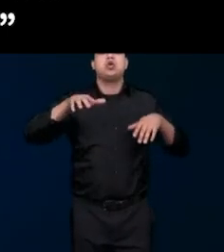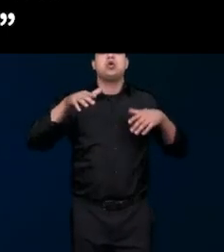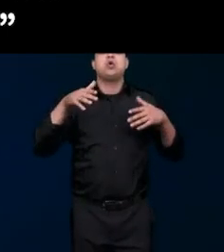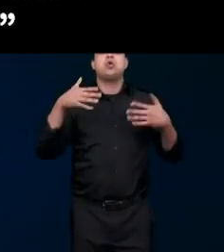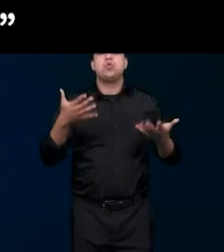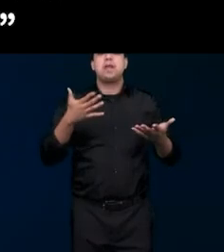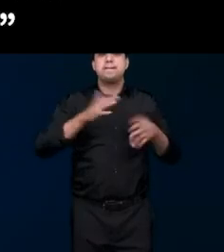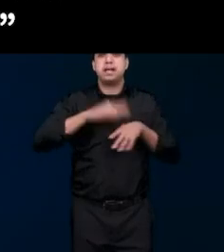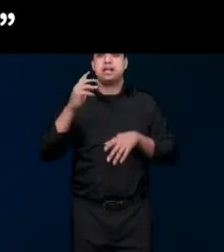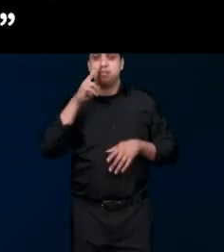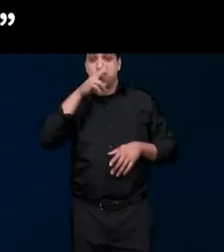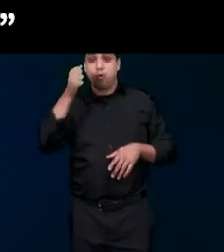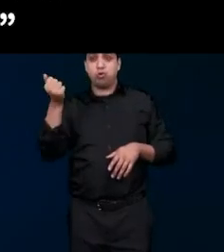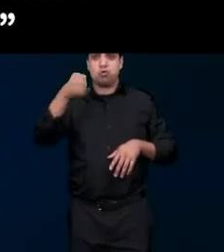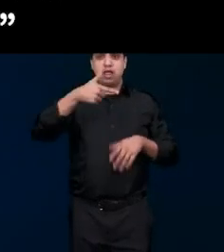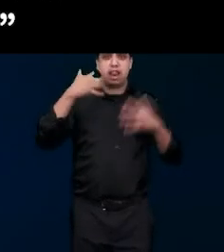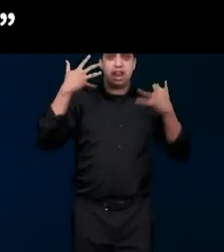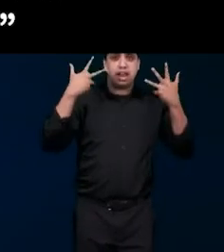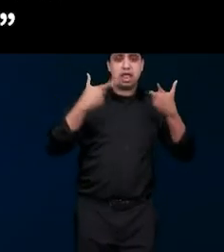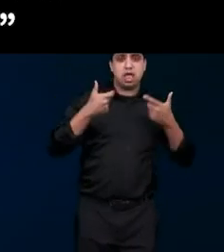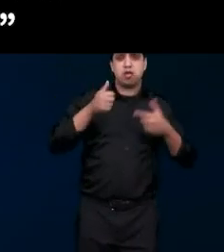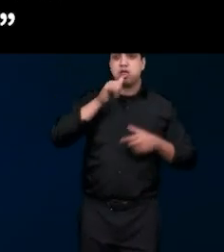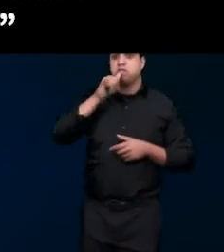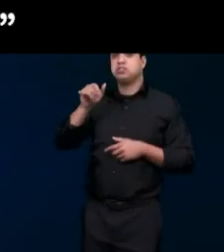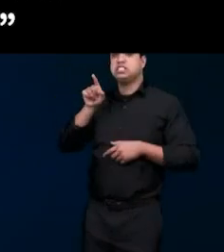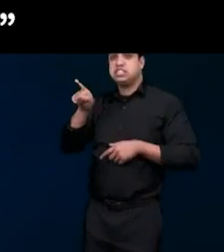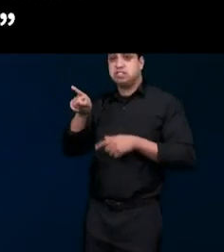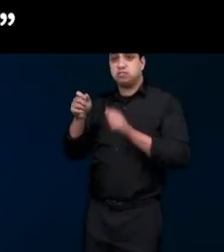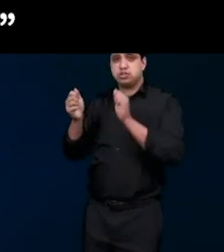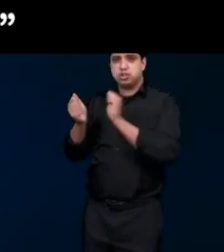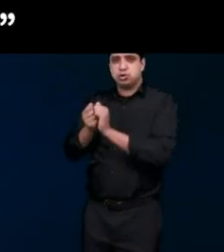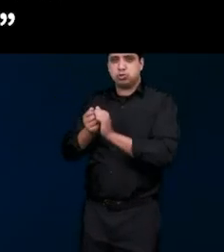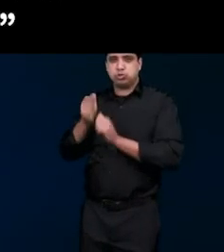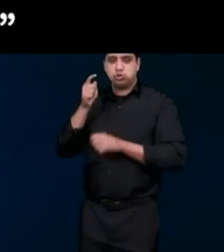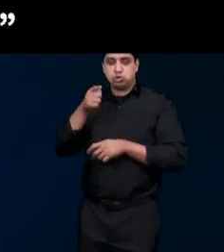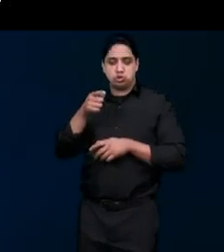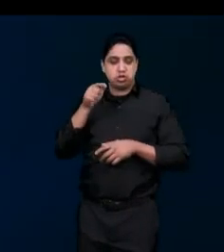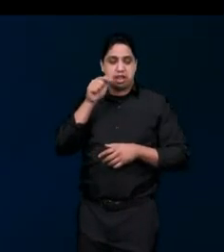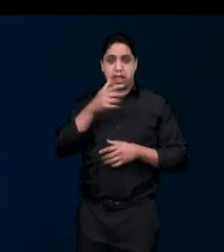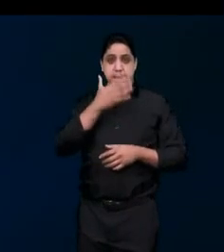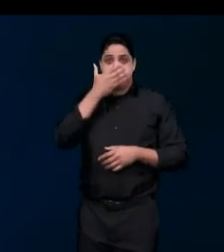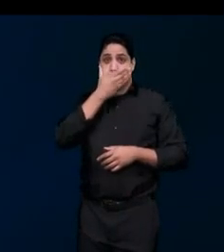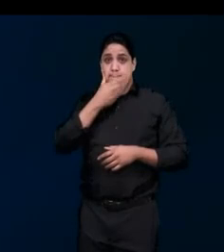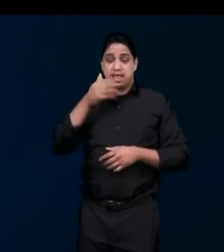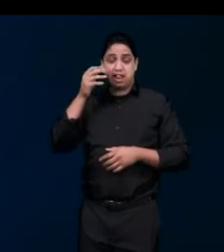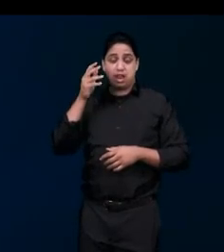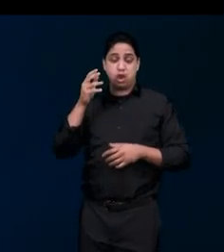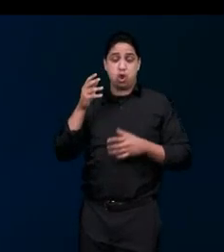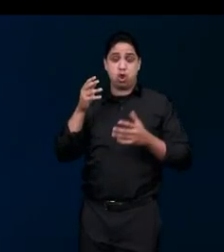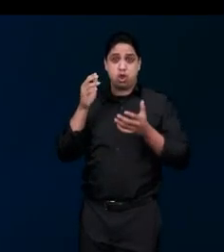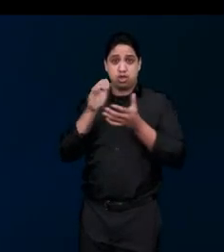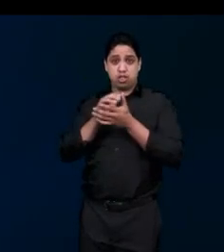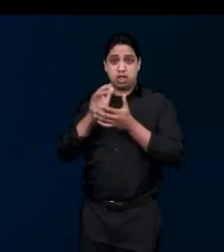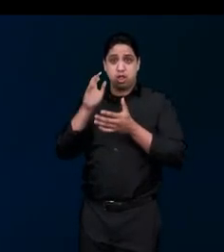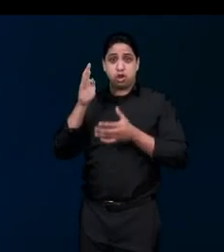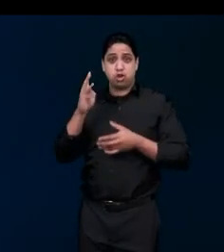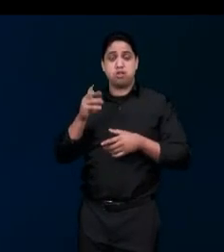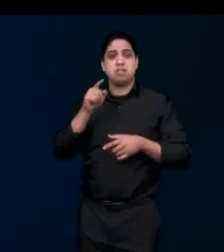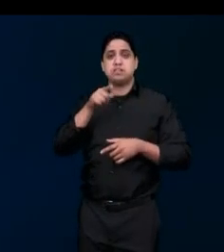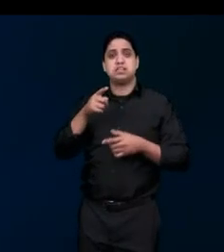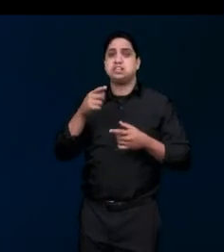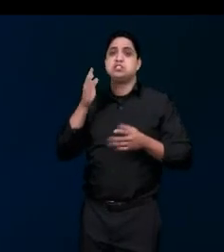на моей телице, то не отгадали бы моей загадки. Прокомментируем. Великая тайна